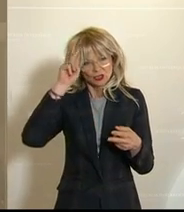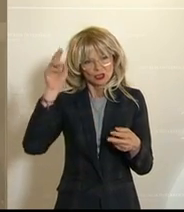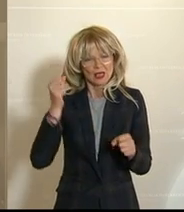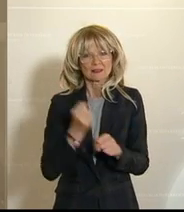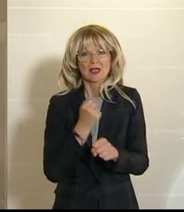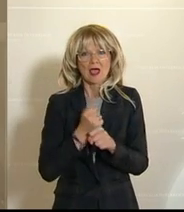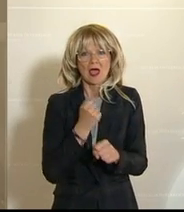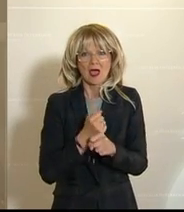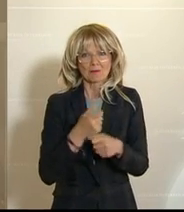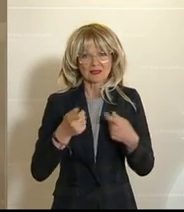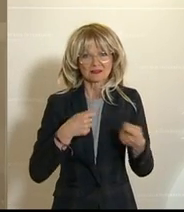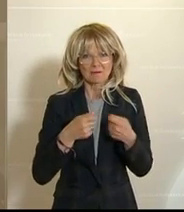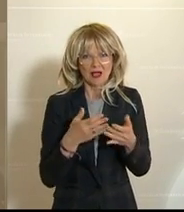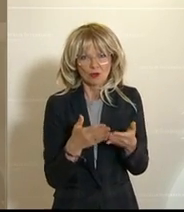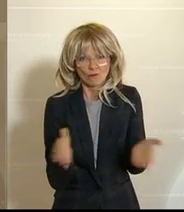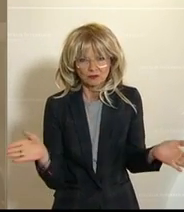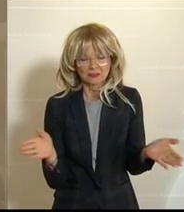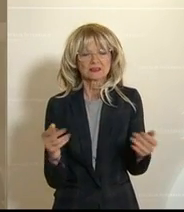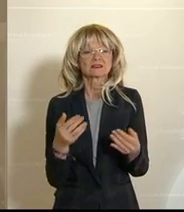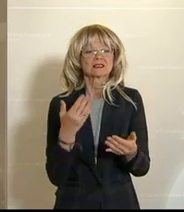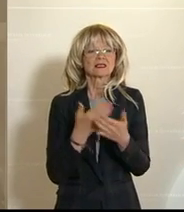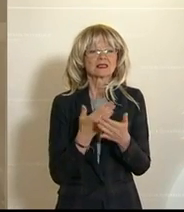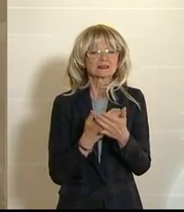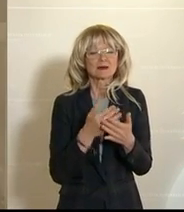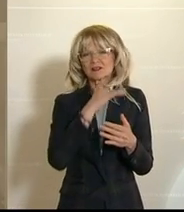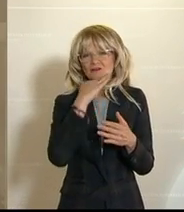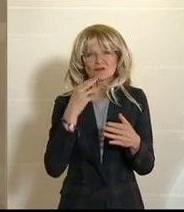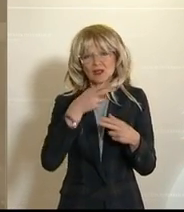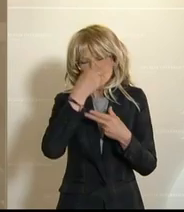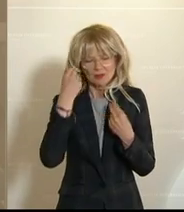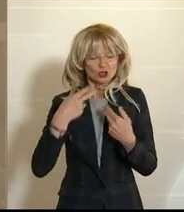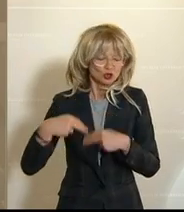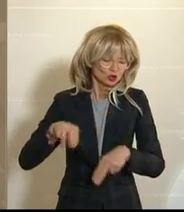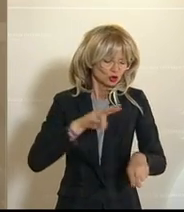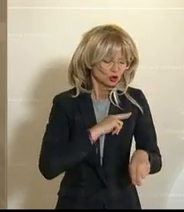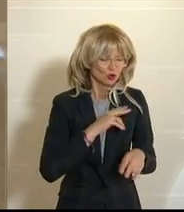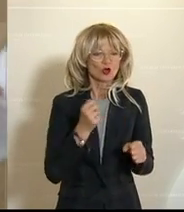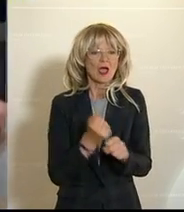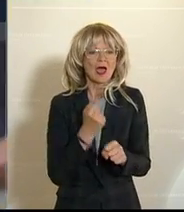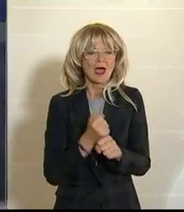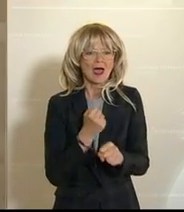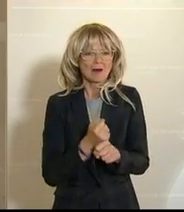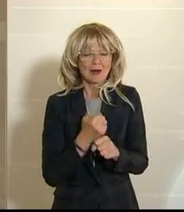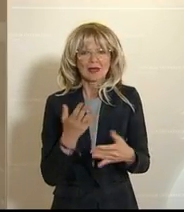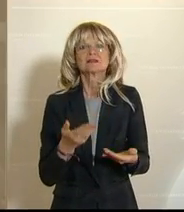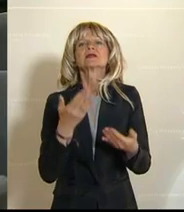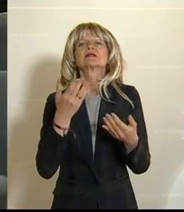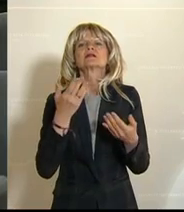Weil Beschäftigung ist das beste Mittel, um Pensionen zu sichern und Pensionen zu finanzieren. Danke.